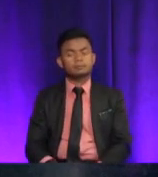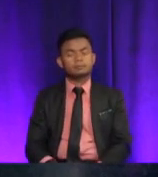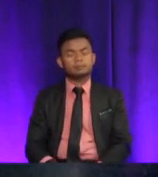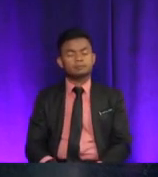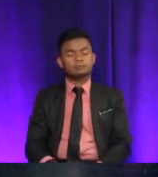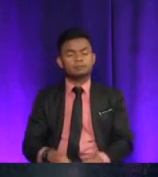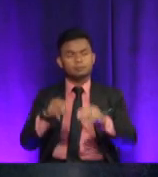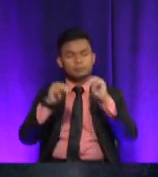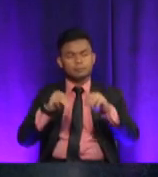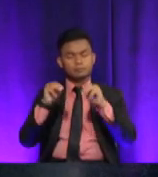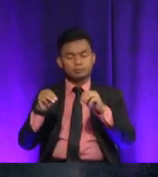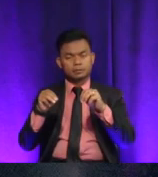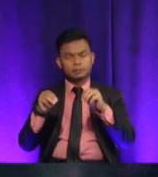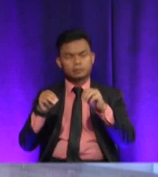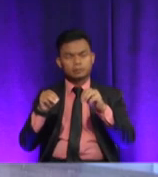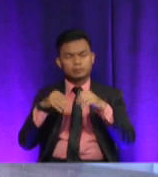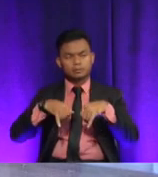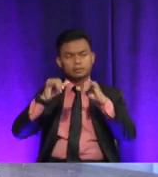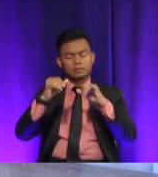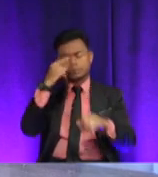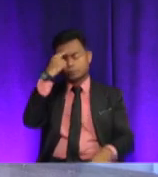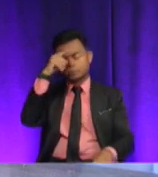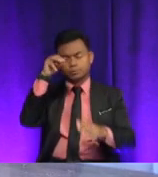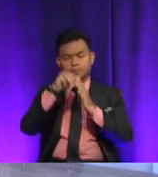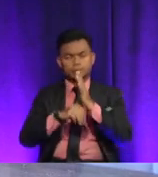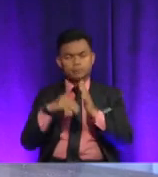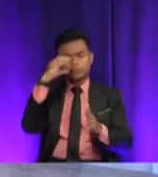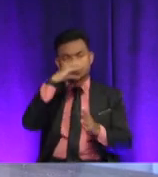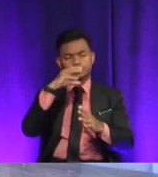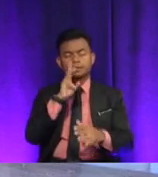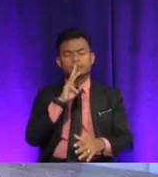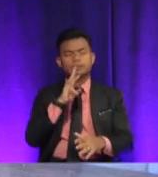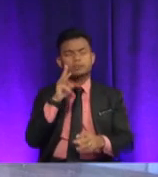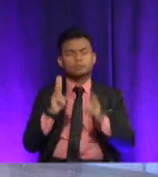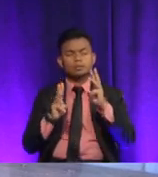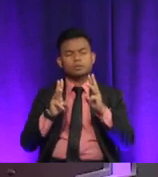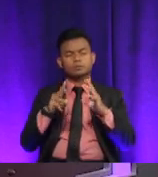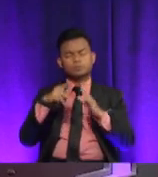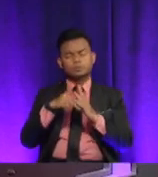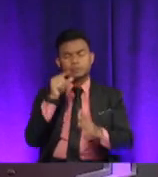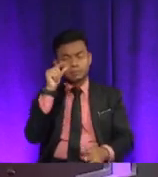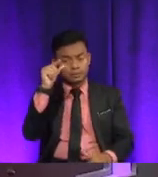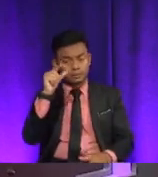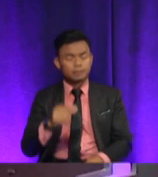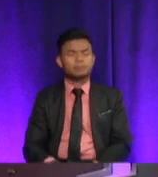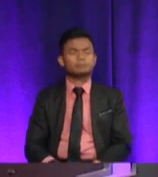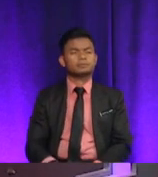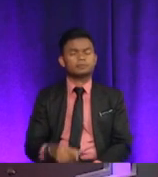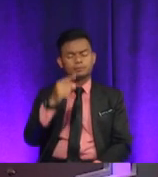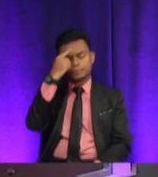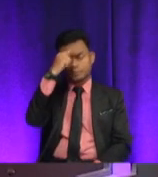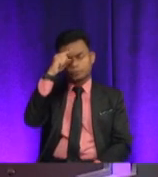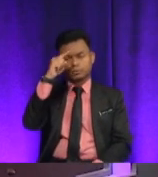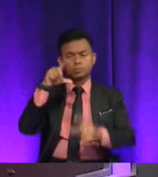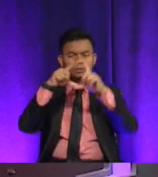berjalan untuk mencarikan walau mencarikan air walaupun sedih sedikit Oke jadi di sini persoalan untuk rangkap yang kedua